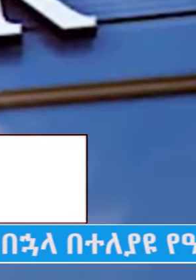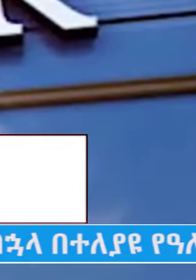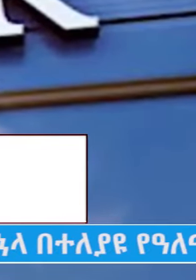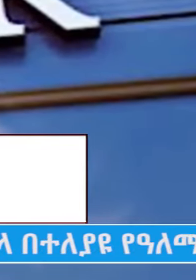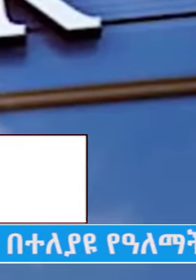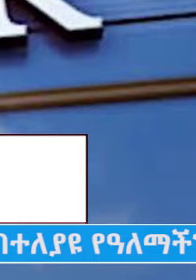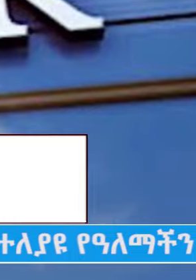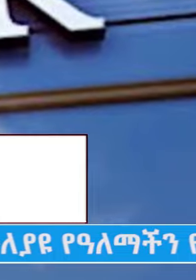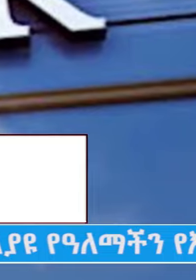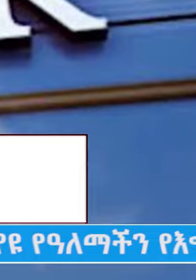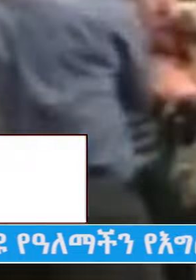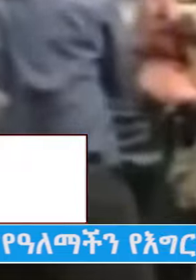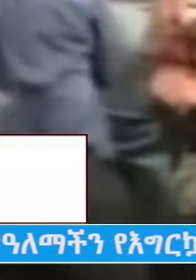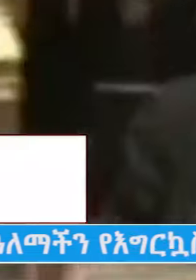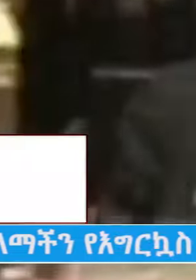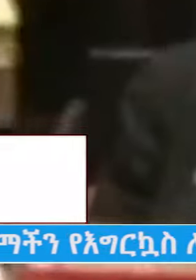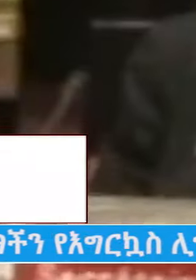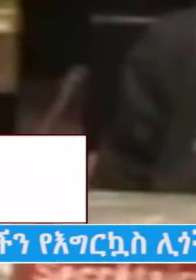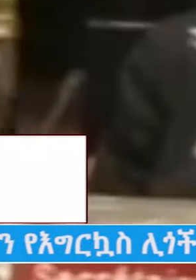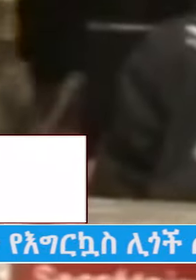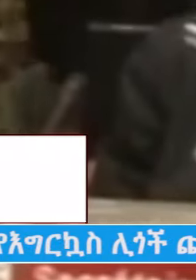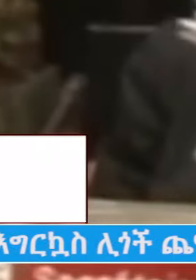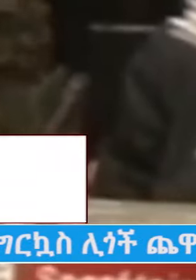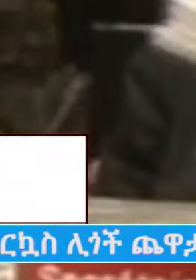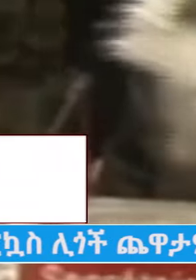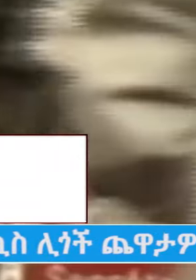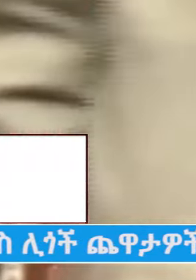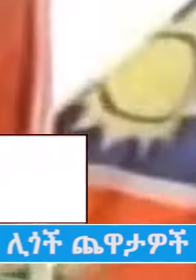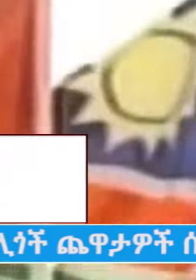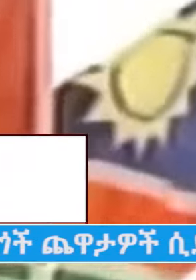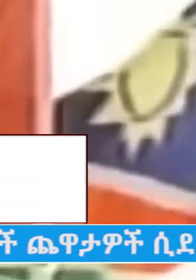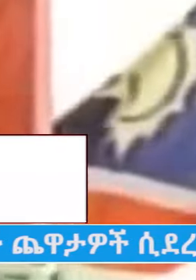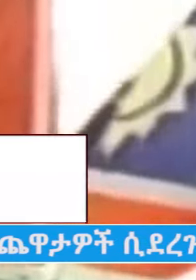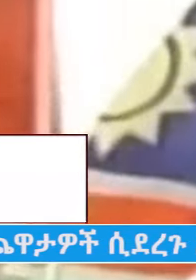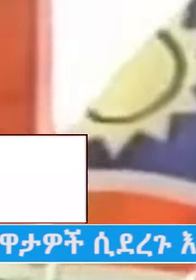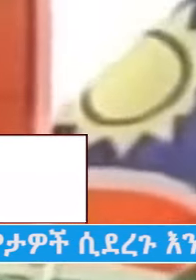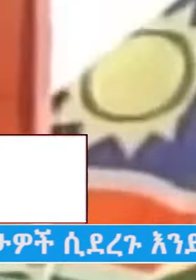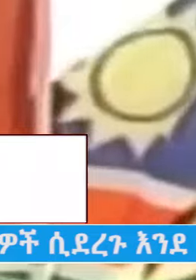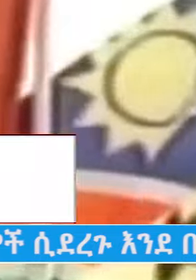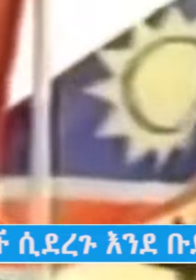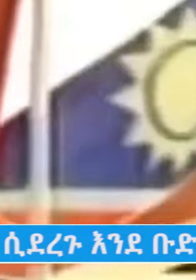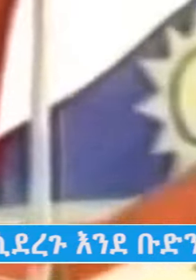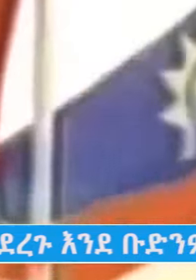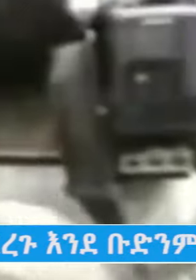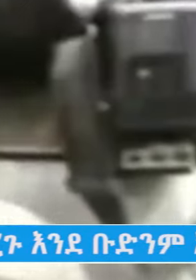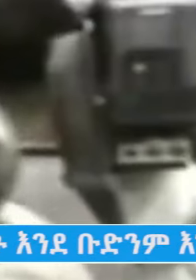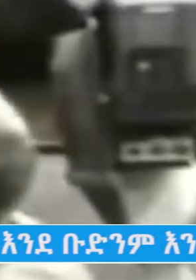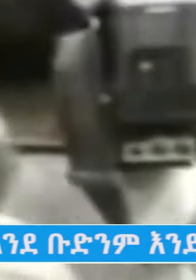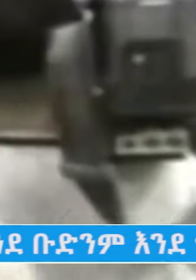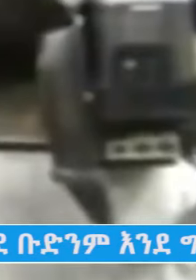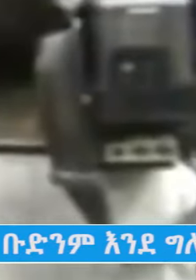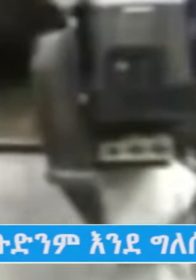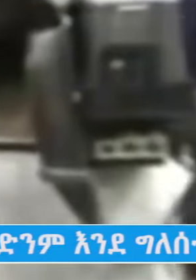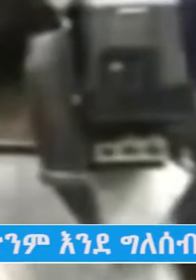ድርጅትና የዓለም ባንክ በየጊዜው ለአፍሪካና ለታዳጊ ሀገራት የሚያወጣቸው ኢኮኖሚ ማሻሻያ ፖሊሲዎች ለአፍሪካ ሀገራት የማይጠቅሙና እድገት